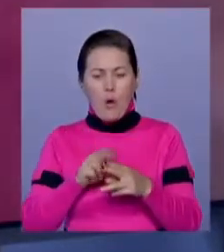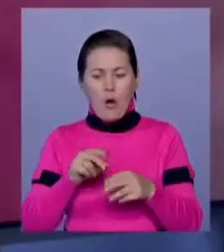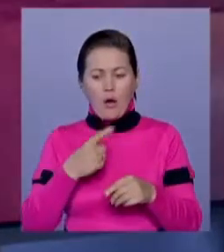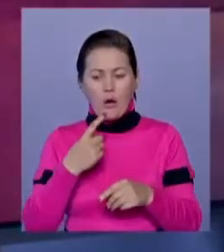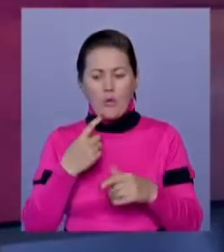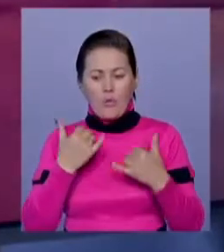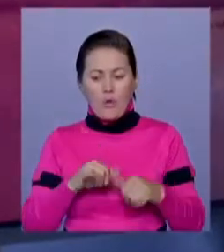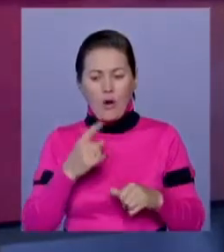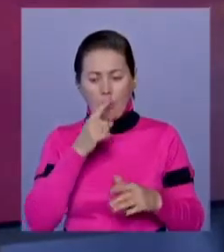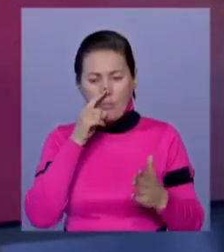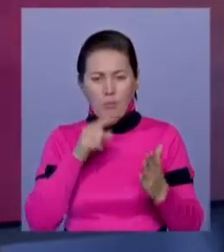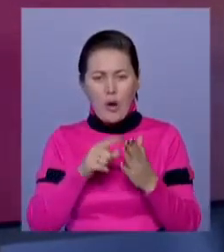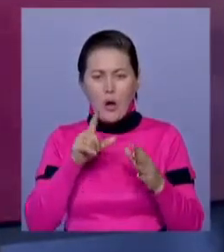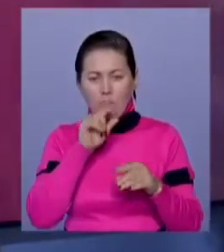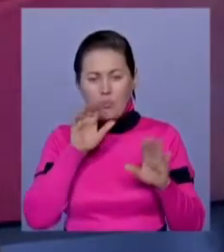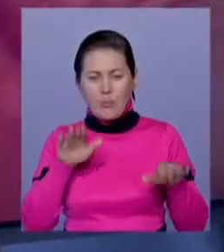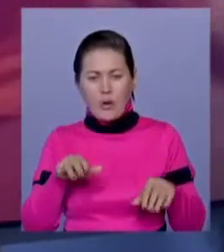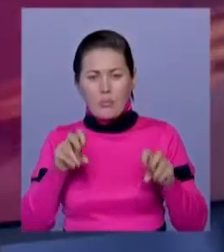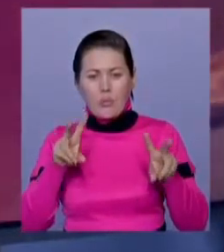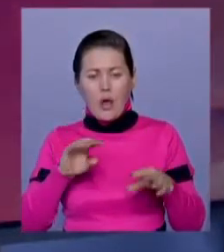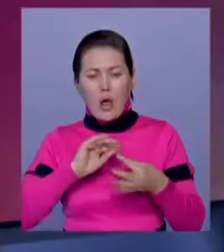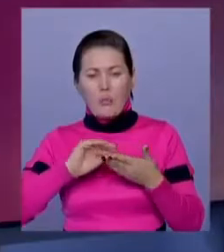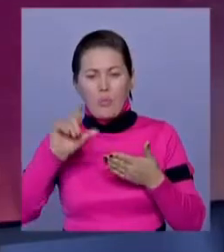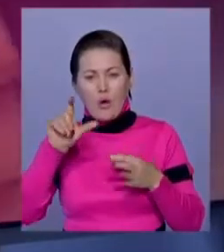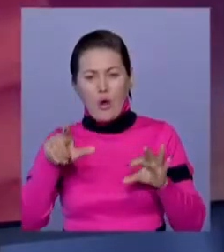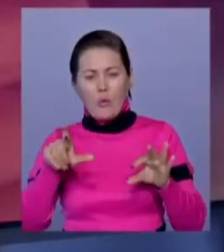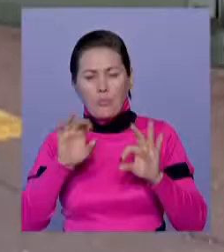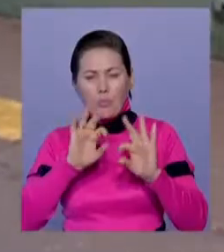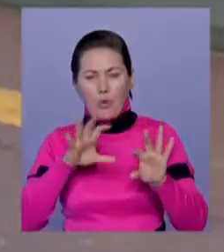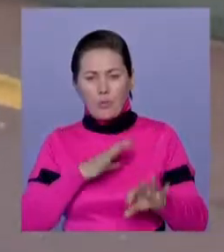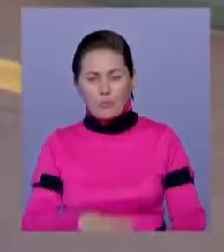қалай тап болған? Әріптесім Айдана Мейрамбайқызы тарқатады.